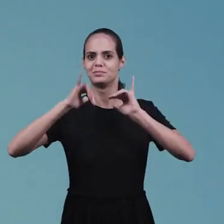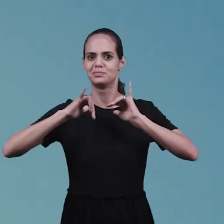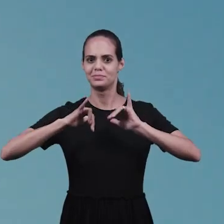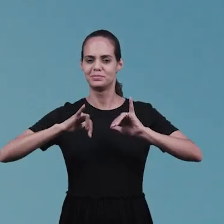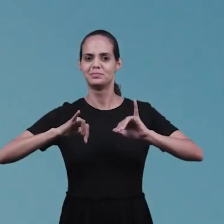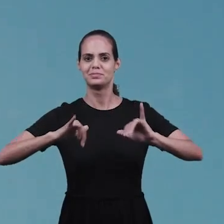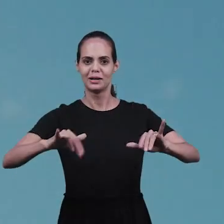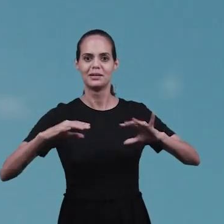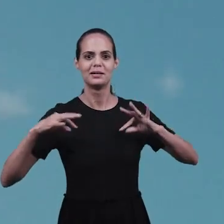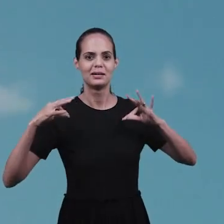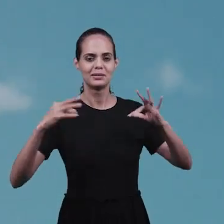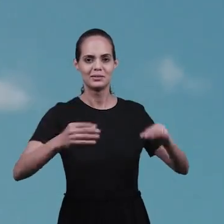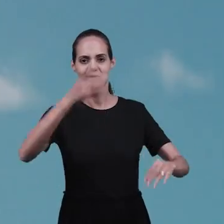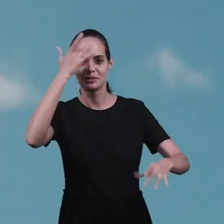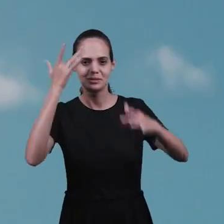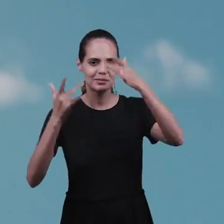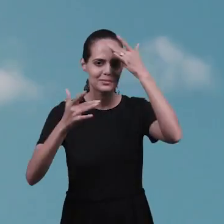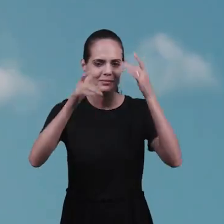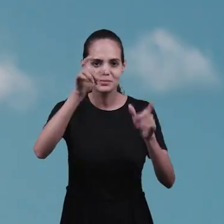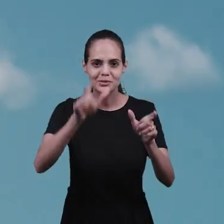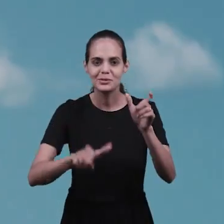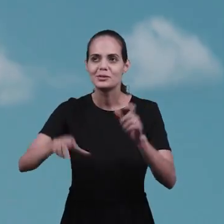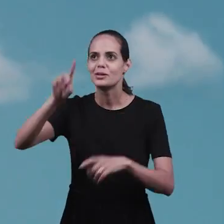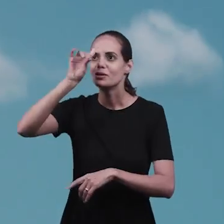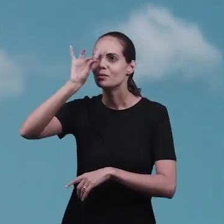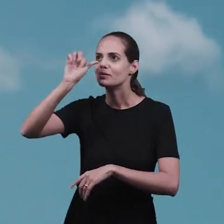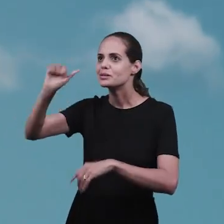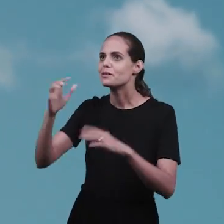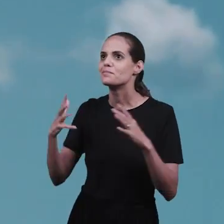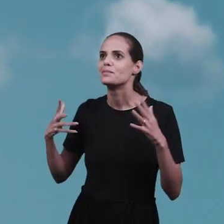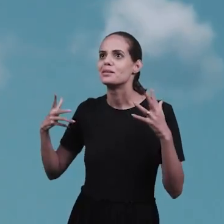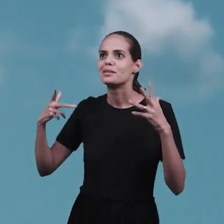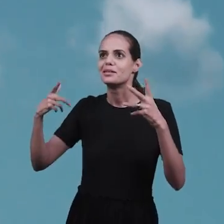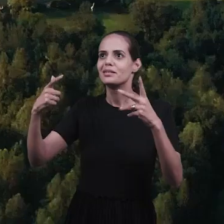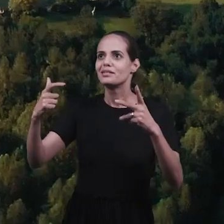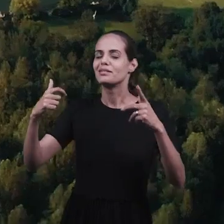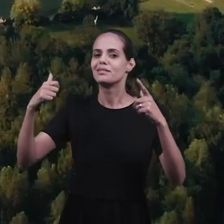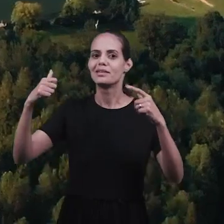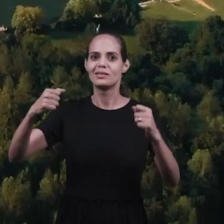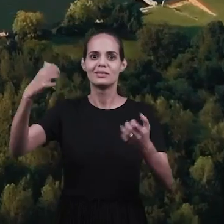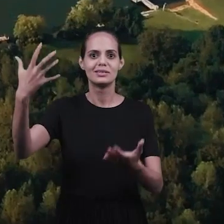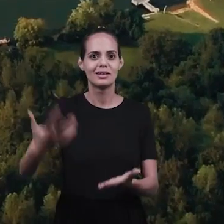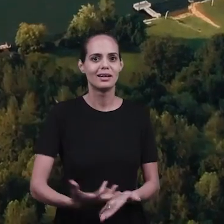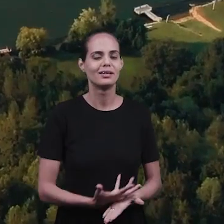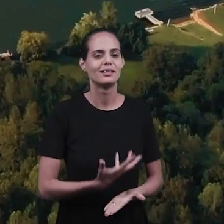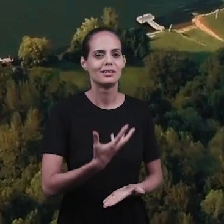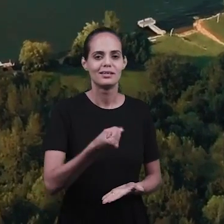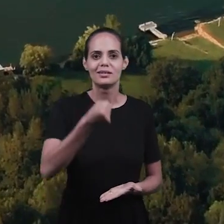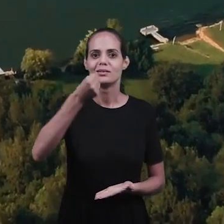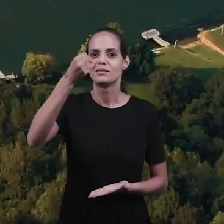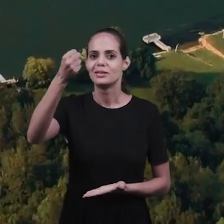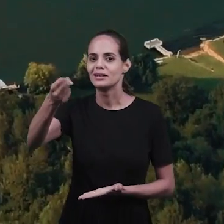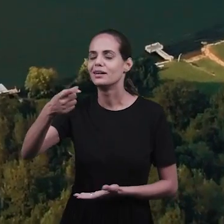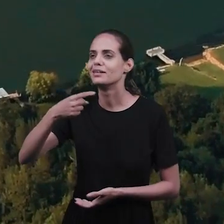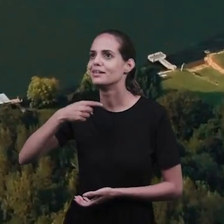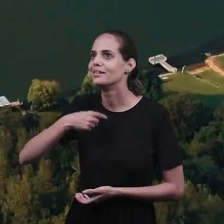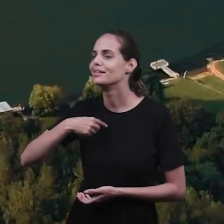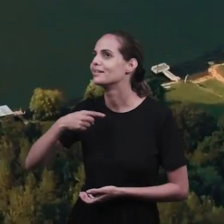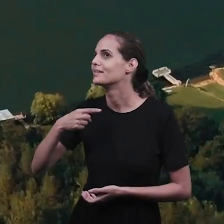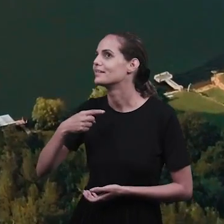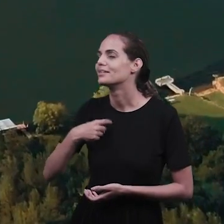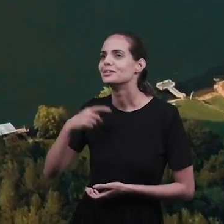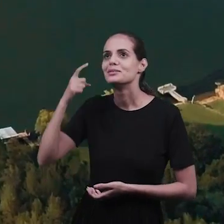proclamar, que chegou o grande dia da vitória do meu Rei, eu por sua imensa graça